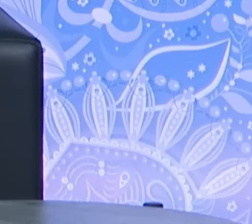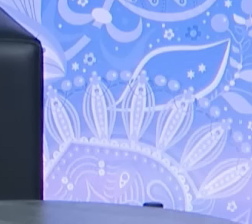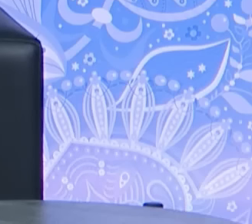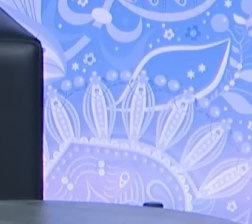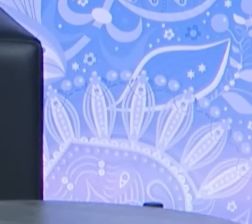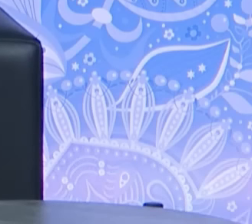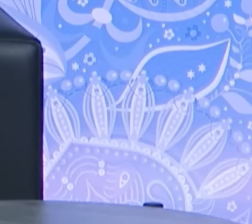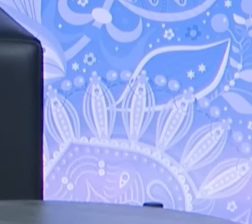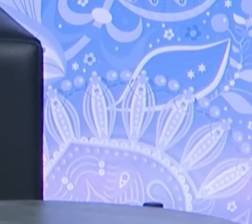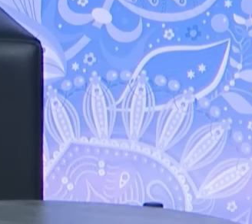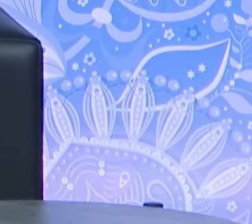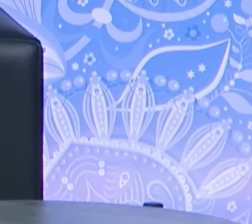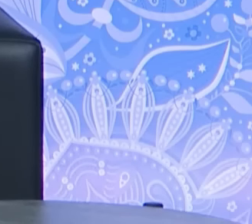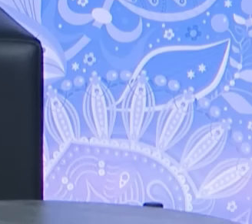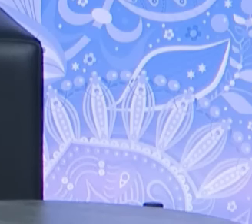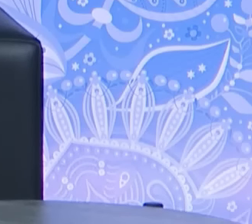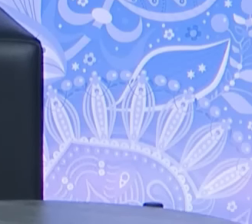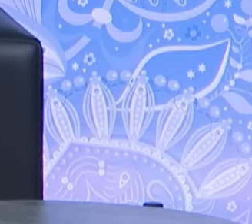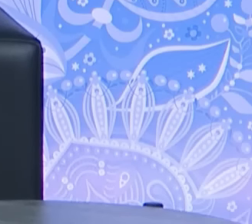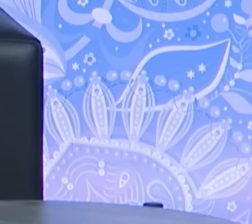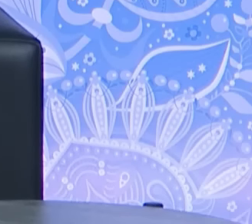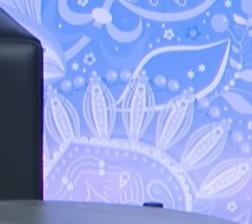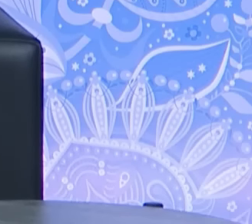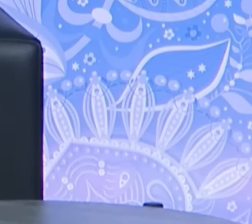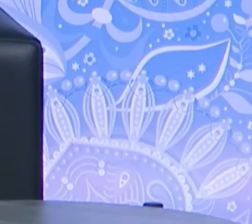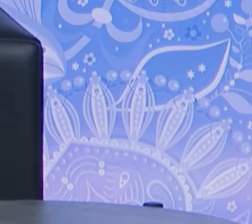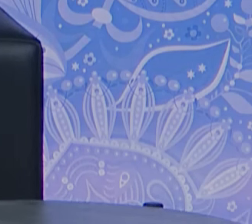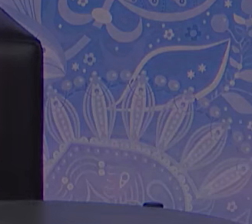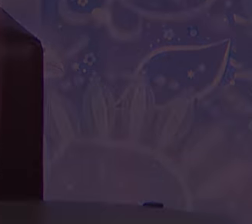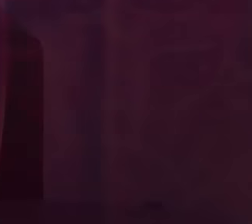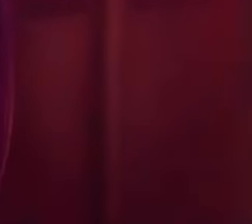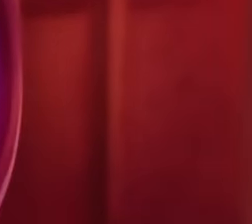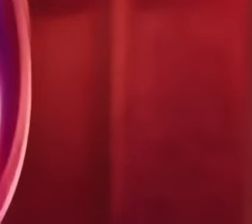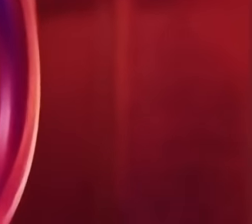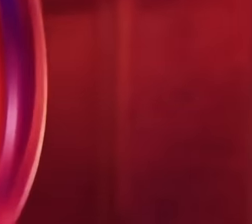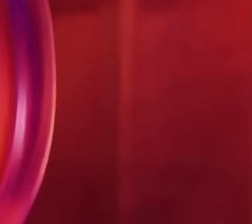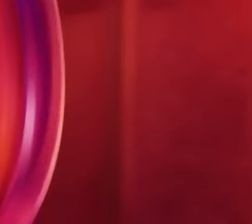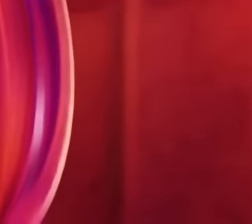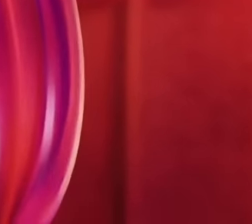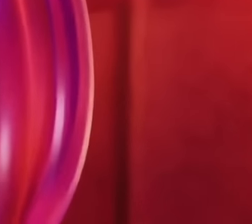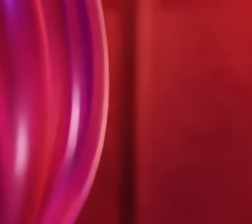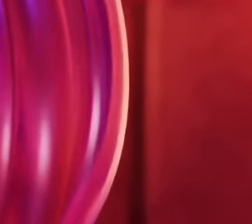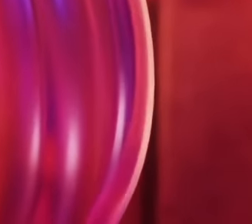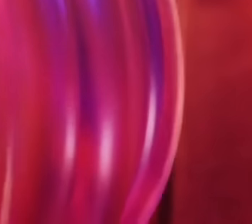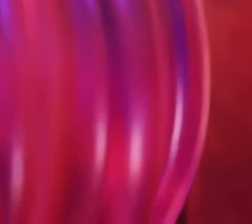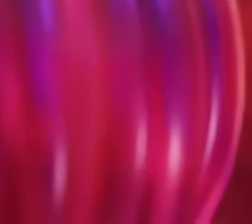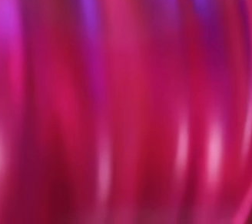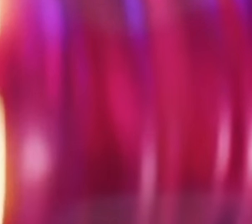ini tidak ada. Malah dia bertentangan dengan hadis yang sahih riwayat Imam Waj'alhu lana